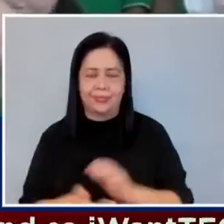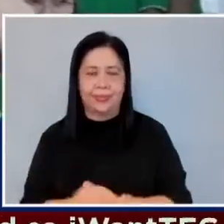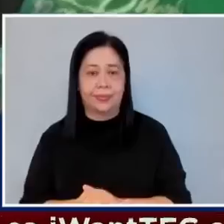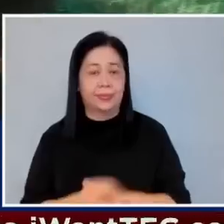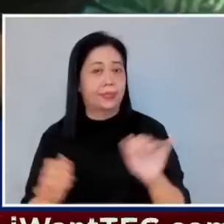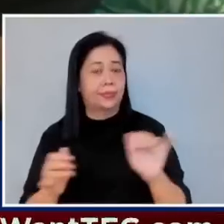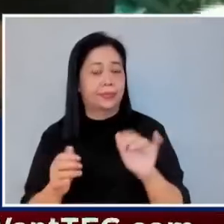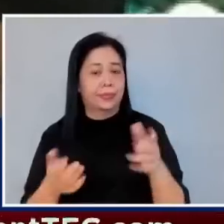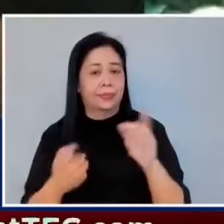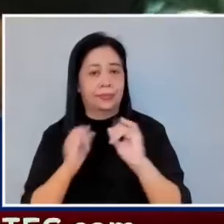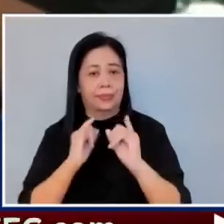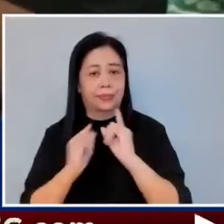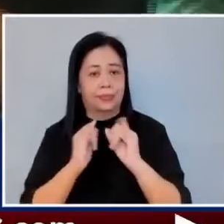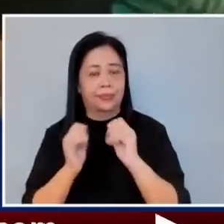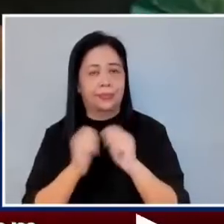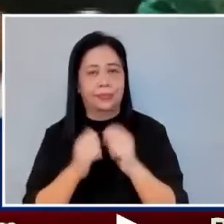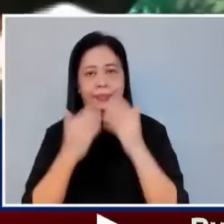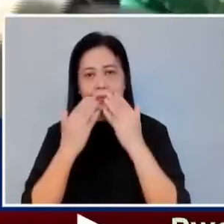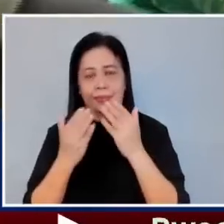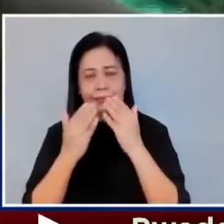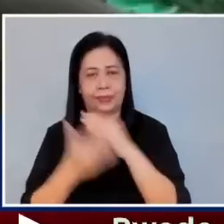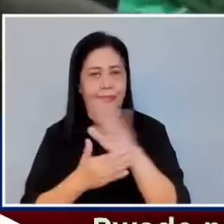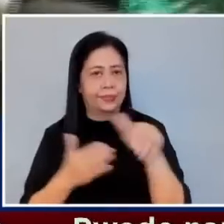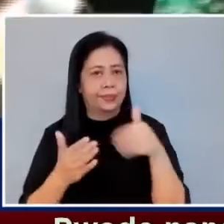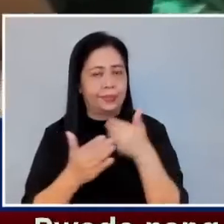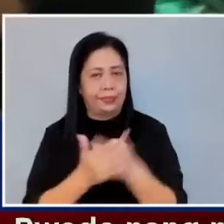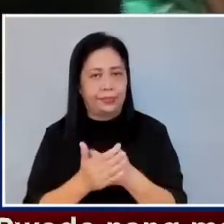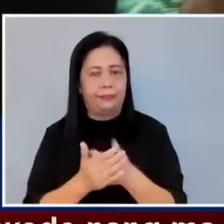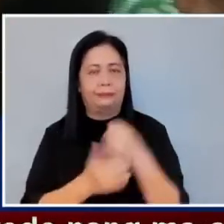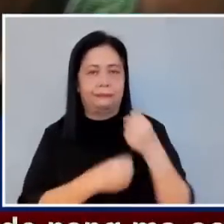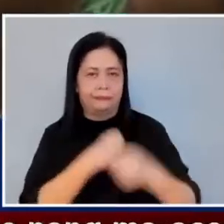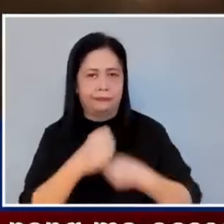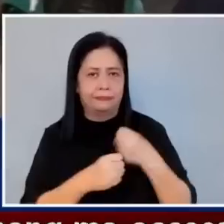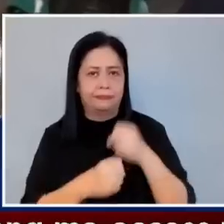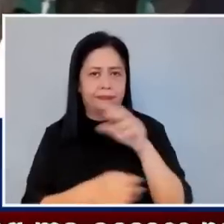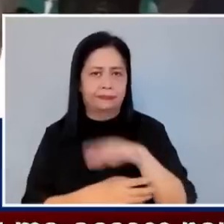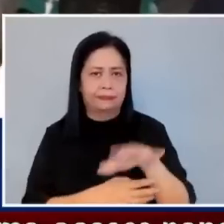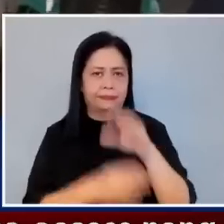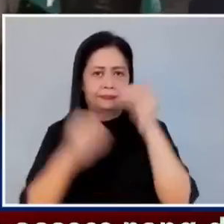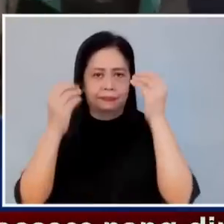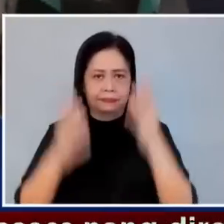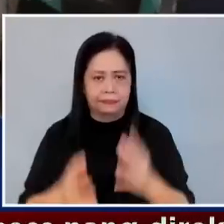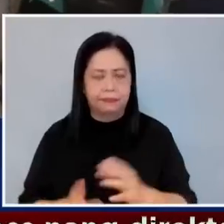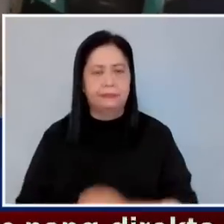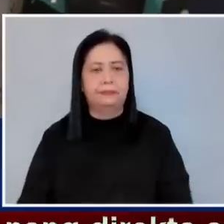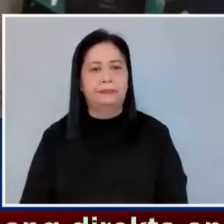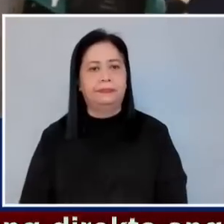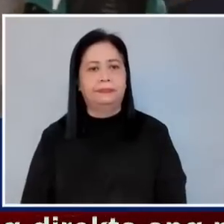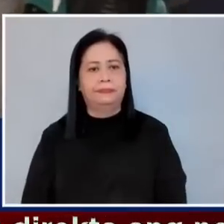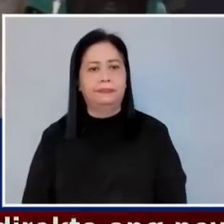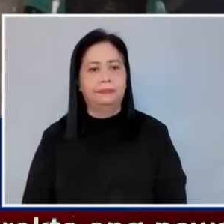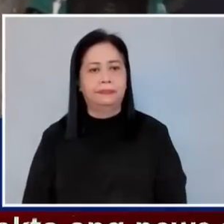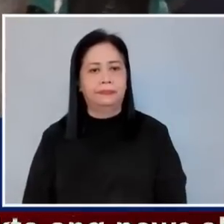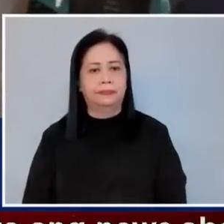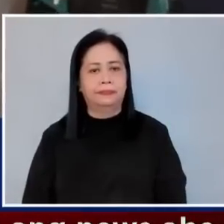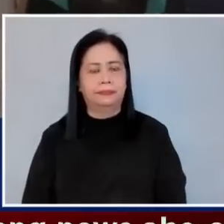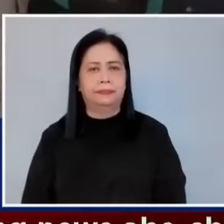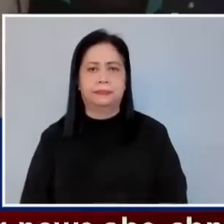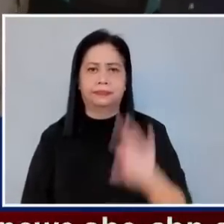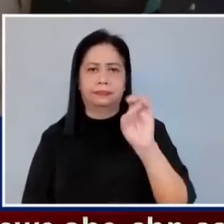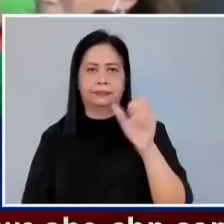kay Duterte, nagpasalamat siya sa lahat ng sakripisyo ng mga guro at tiniyak na gamit ang